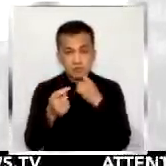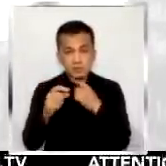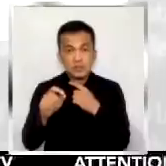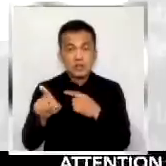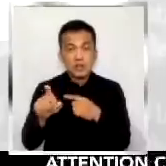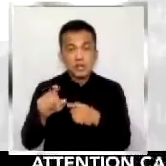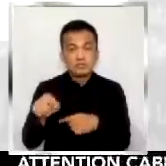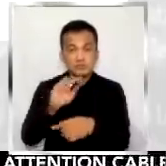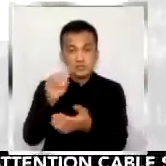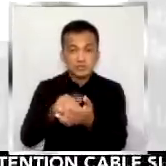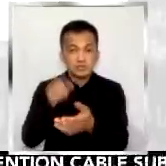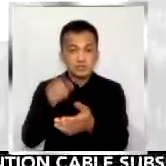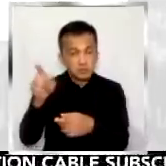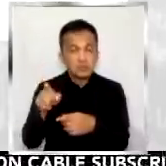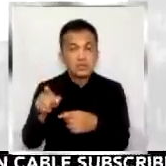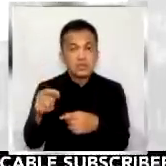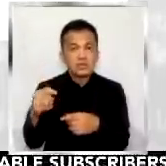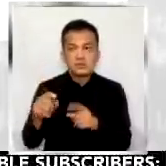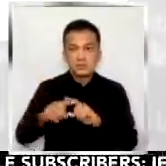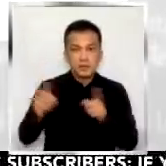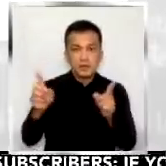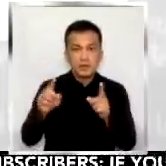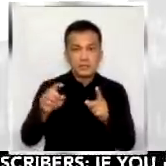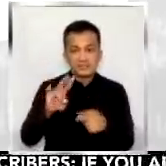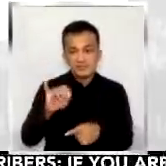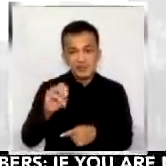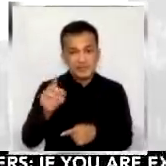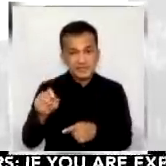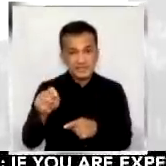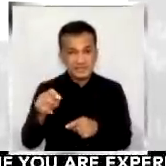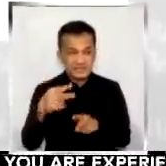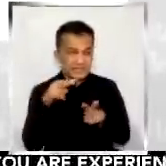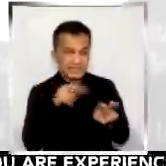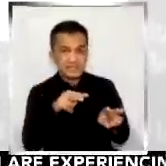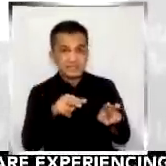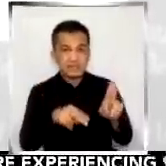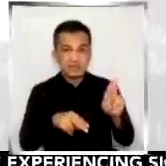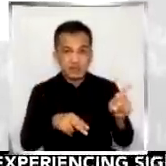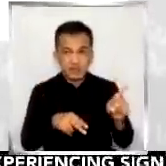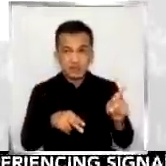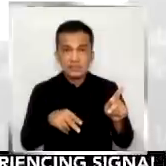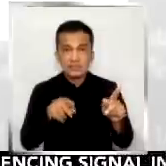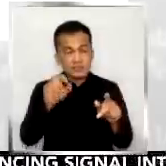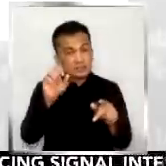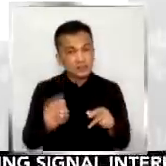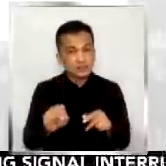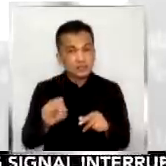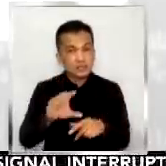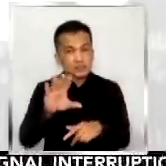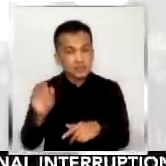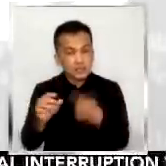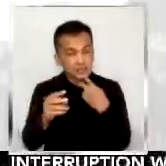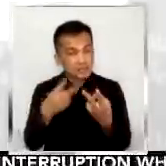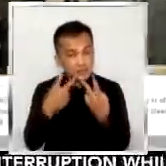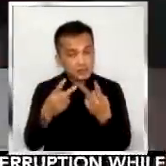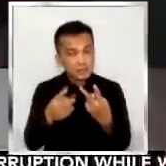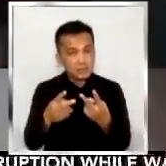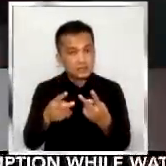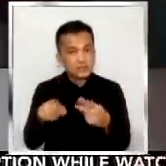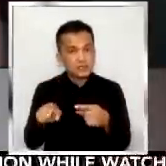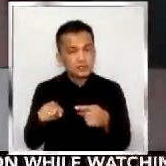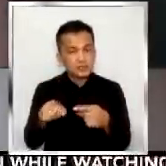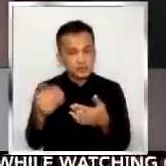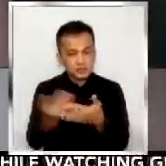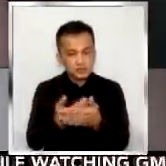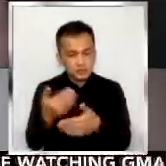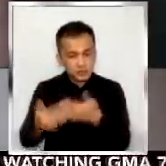ay iba pa sa variant na nakita sa UK at South Africa. Pinag-aaralan din daw nila ang bagong sequence na ito. Sabi ng